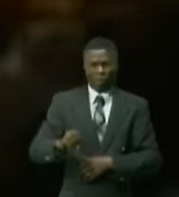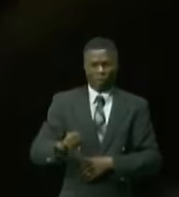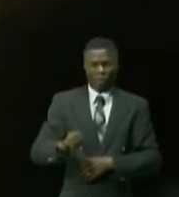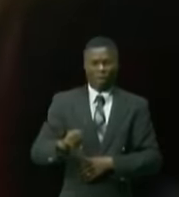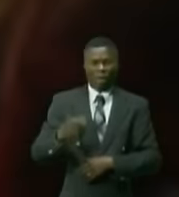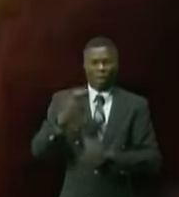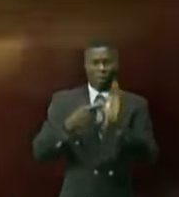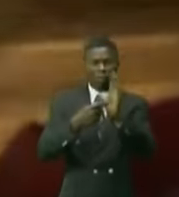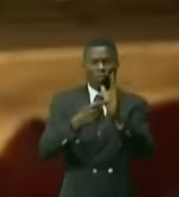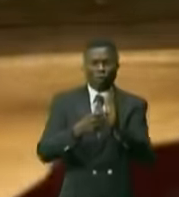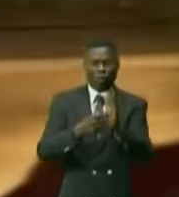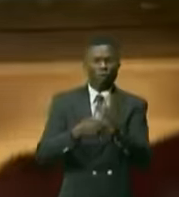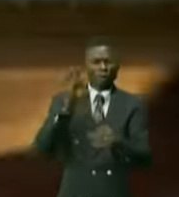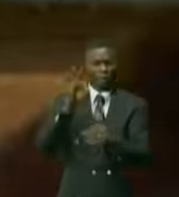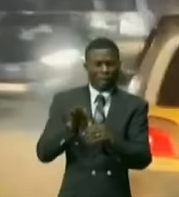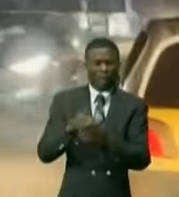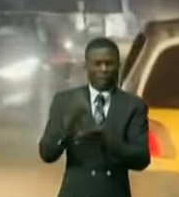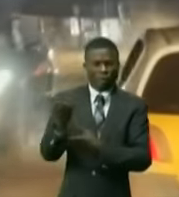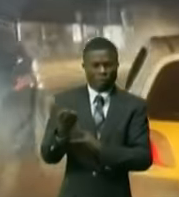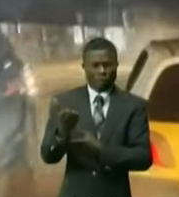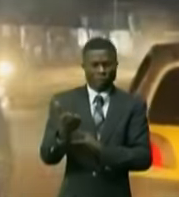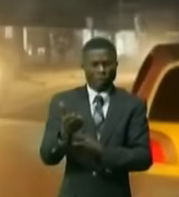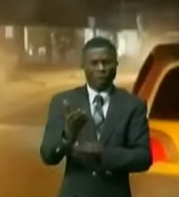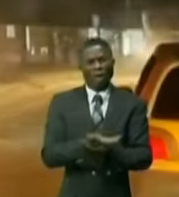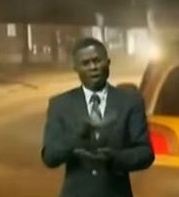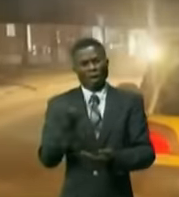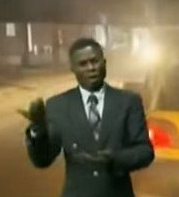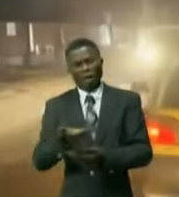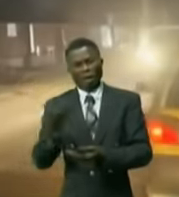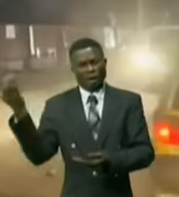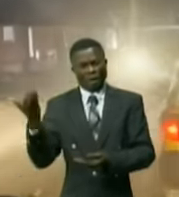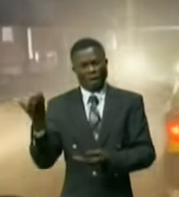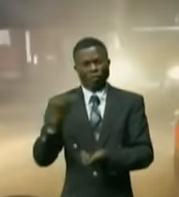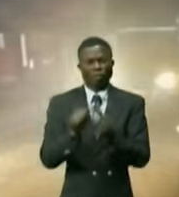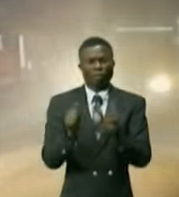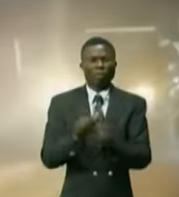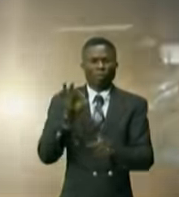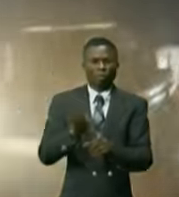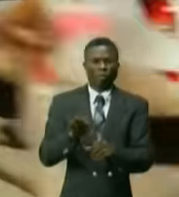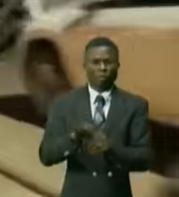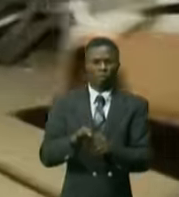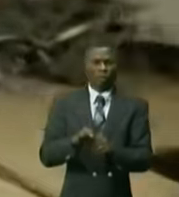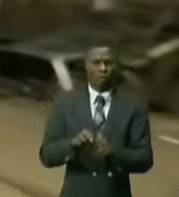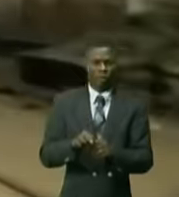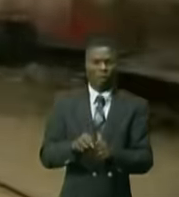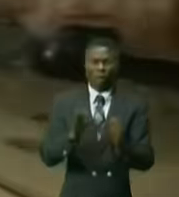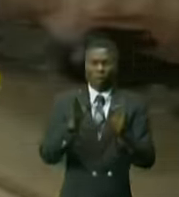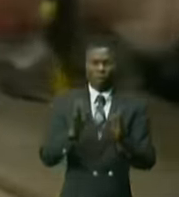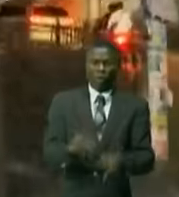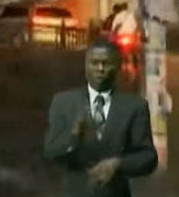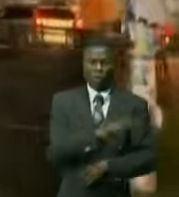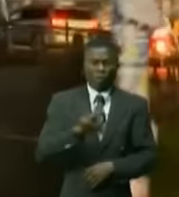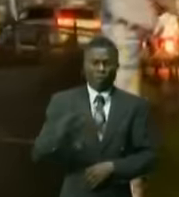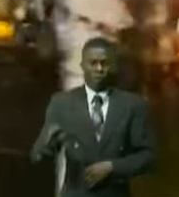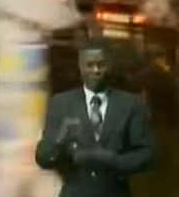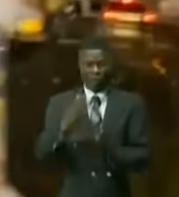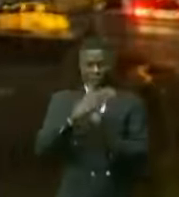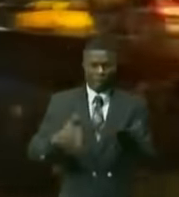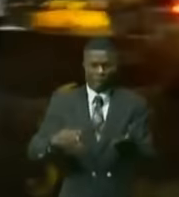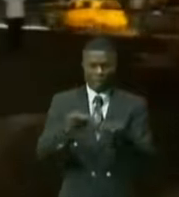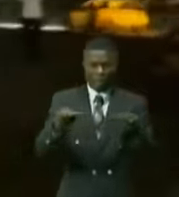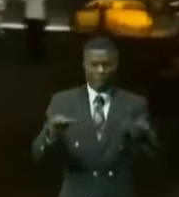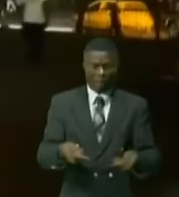élections. L'avenir Sosa se débarrasse de son décor électoral sans trop d'efforts. 22h30, la place